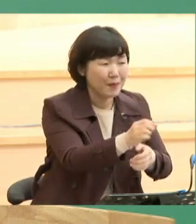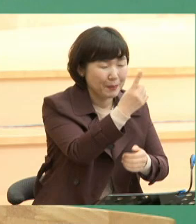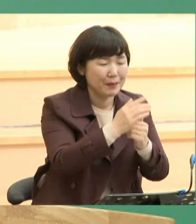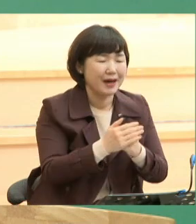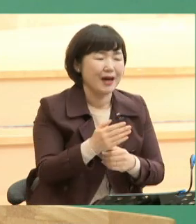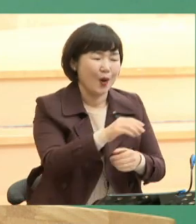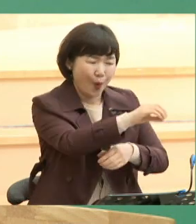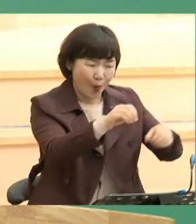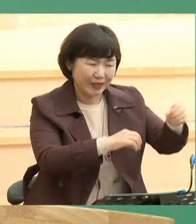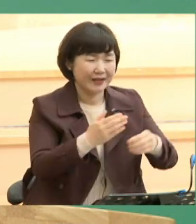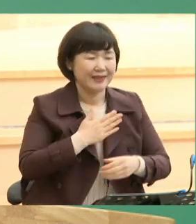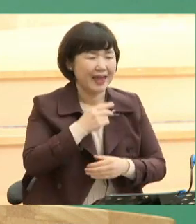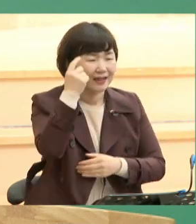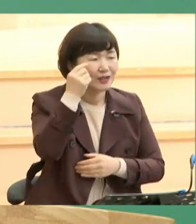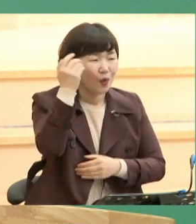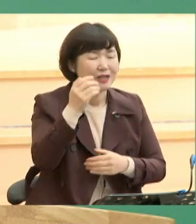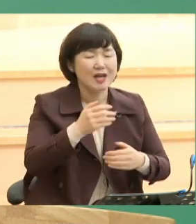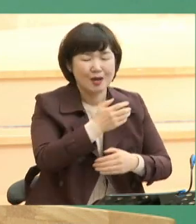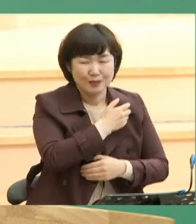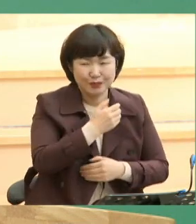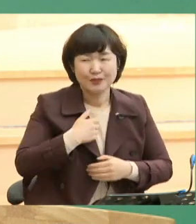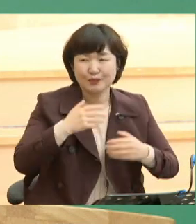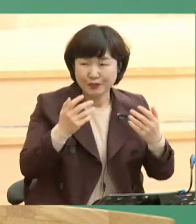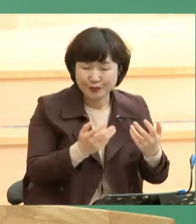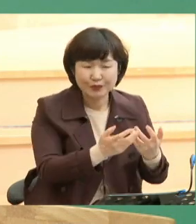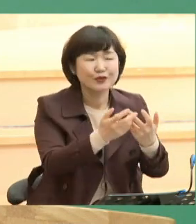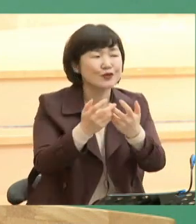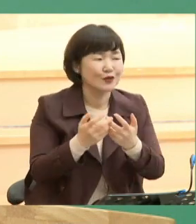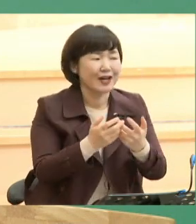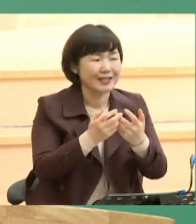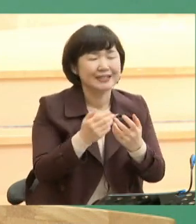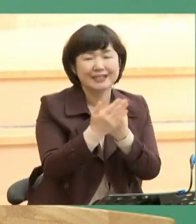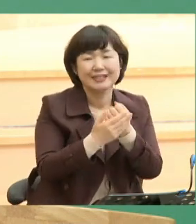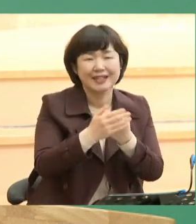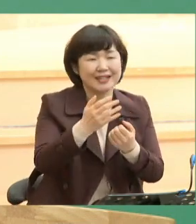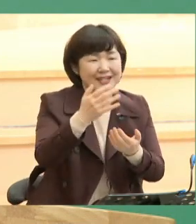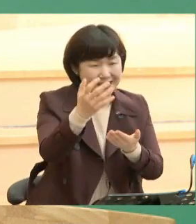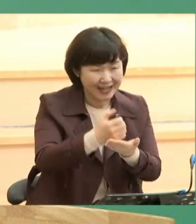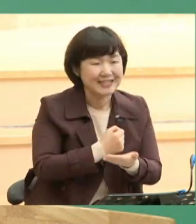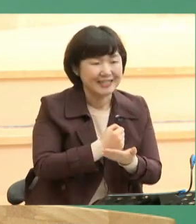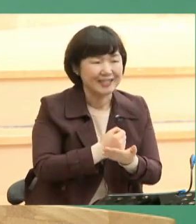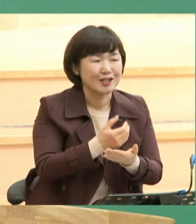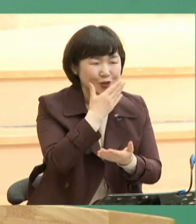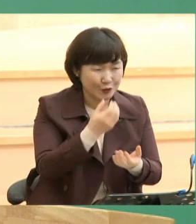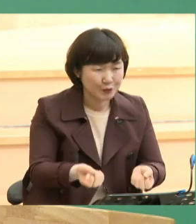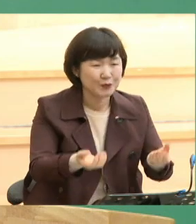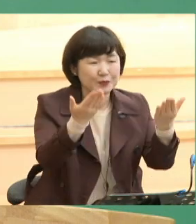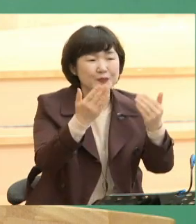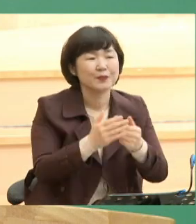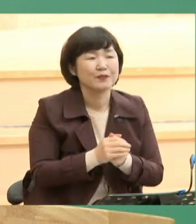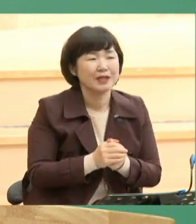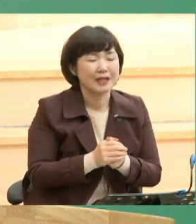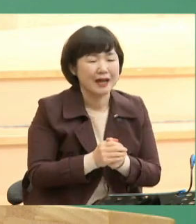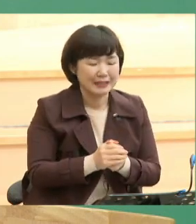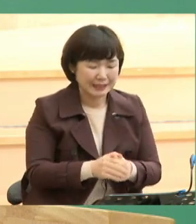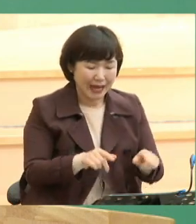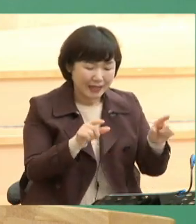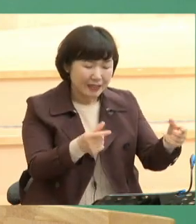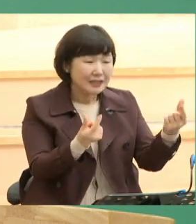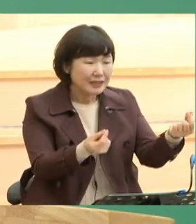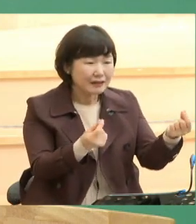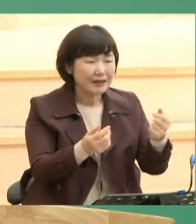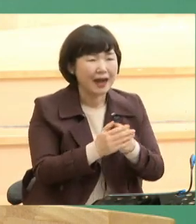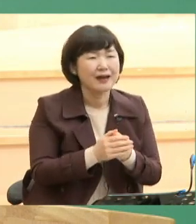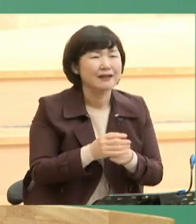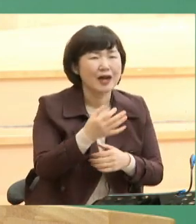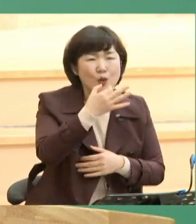풍성해지는 그거 4 를 누를 식기를 주 예수 이름으로 축원합니다 여러분 이렇게 정력을 통제합니다 그리고 다른